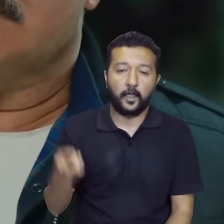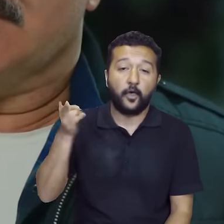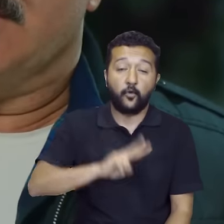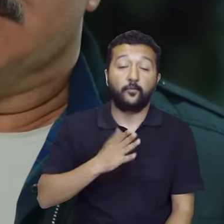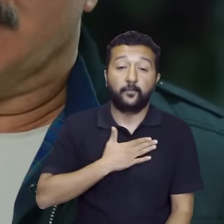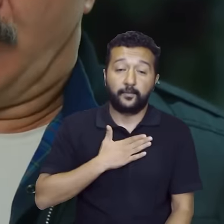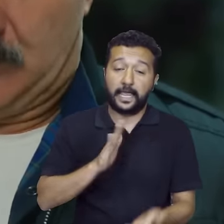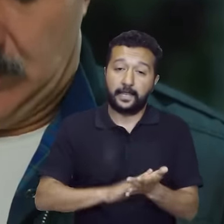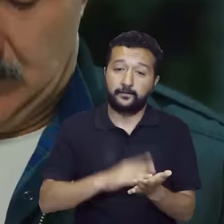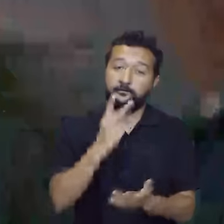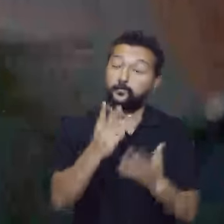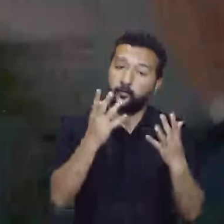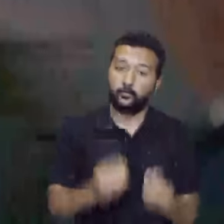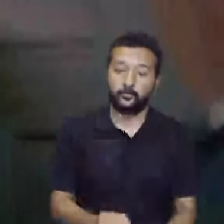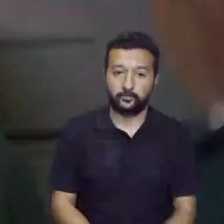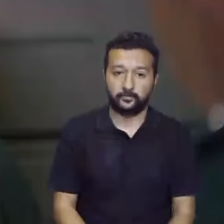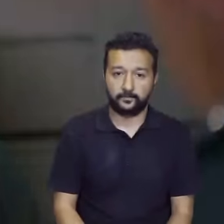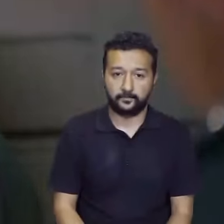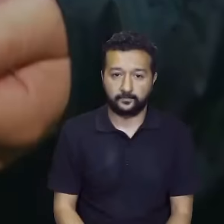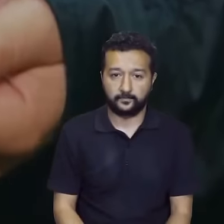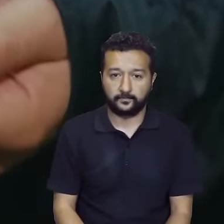Ölümüm elinden oldu.